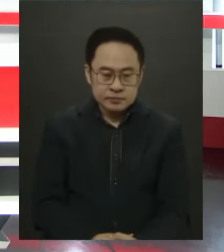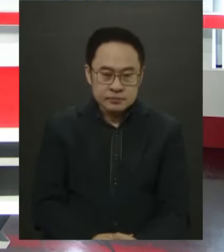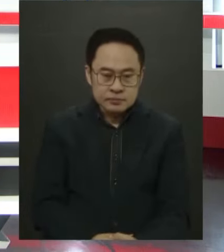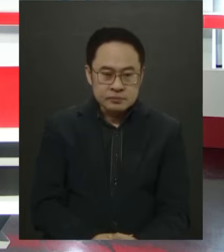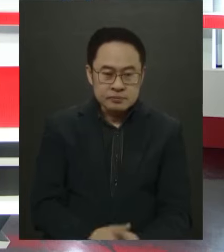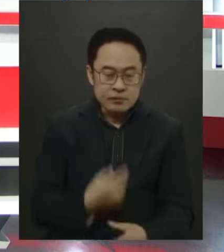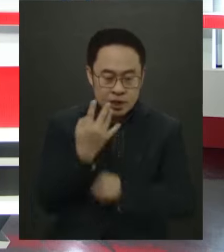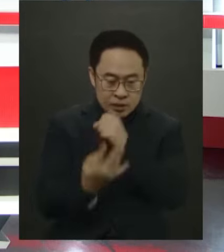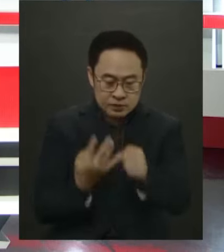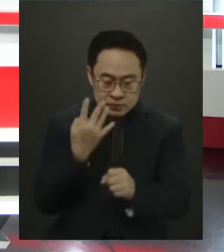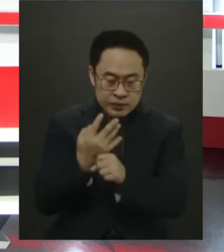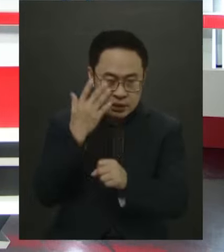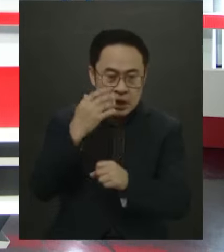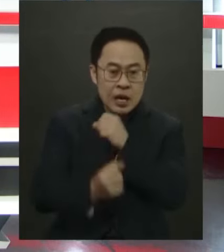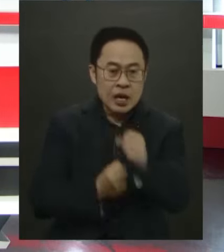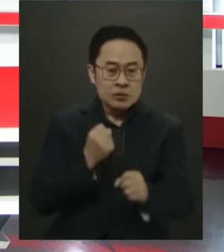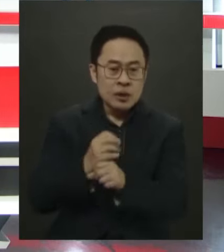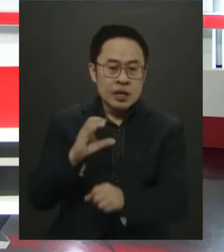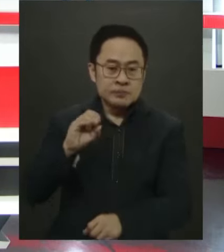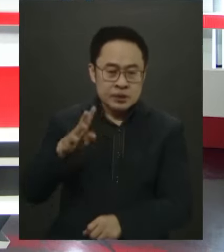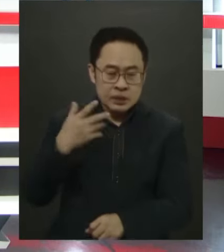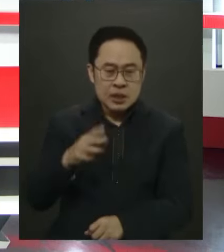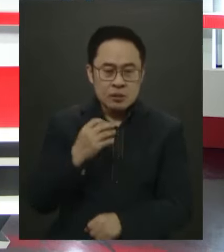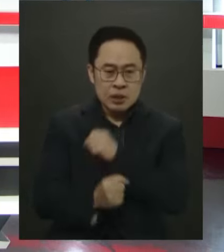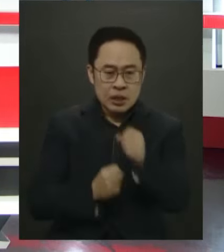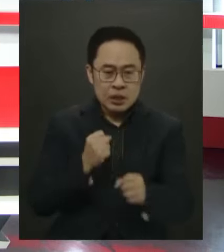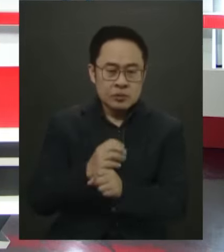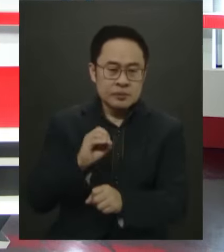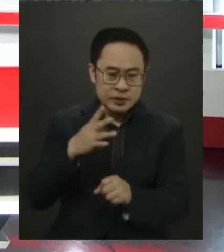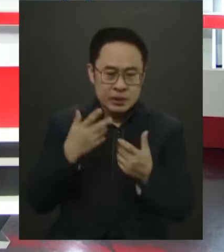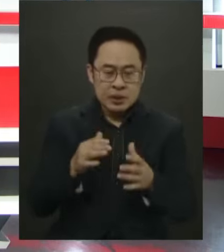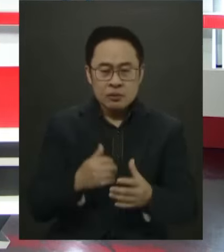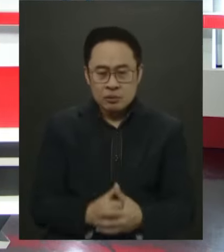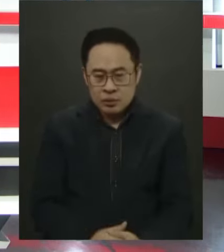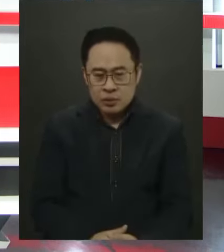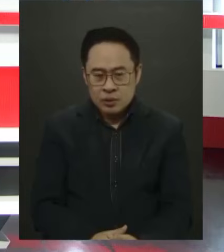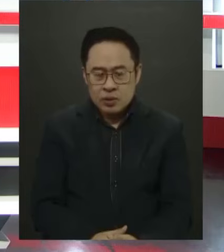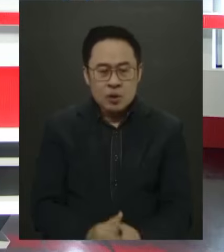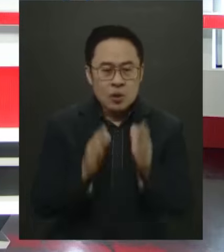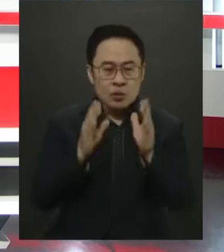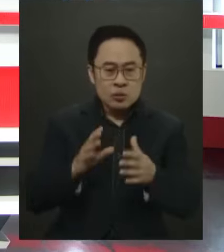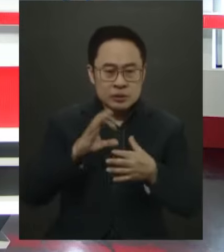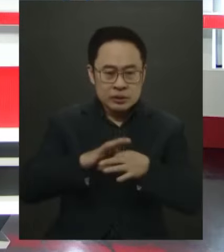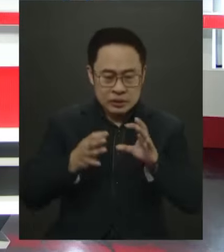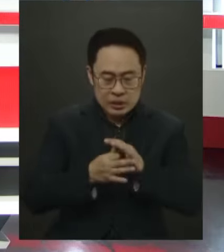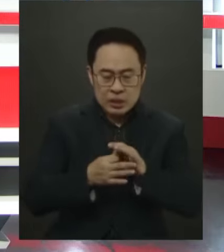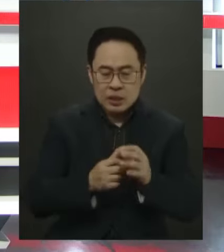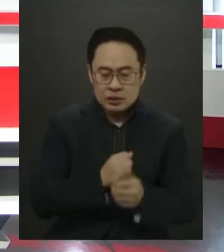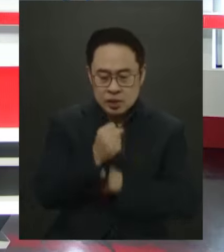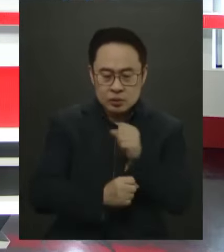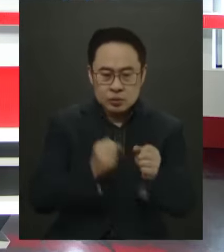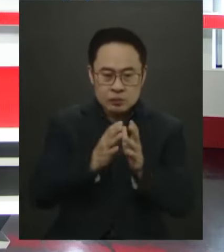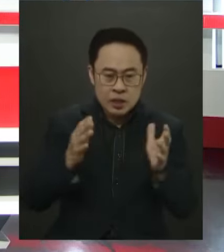อีก4ปีข้างหน้า54คือถ้าใครดูพาราลิมปิกเกมที่เพิ่งที่ผ่านมาเนี่ย ค ือนักกีฬาอายุเยอะๆเยอะเหมือนกันดังนั้น